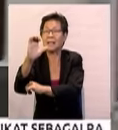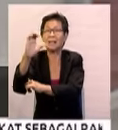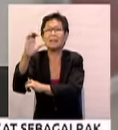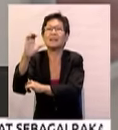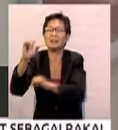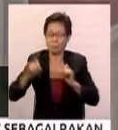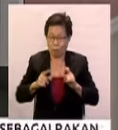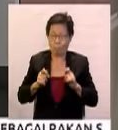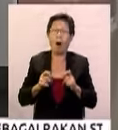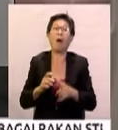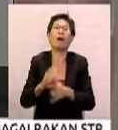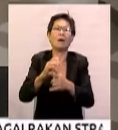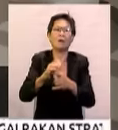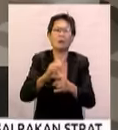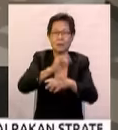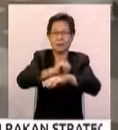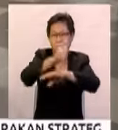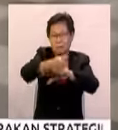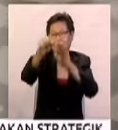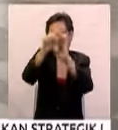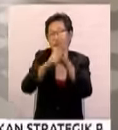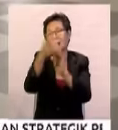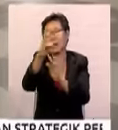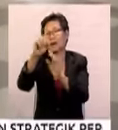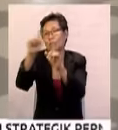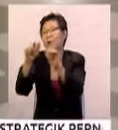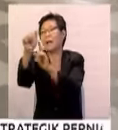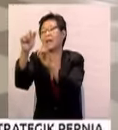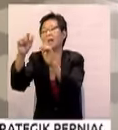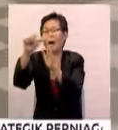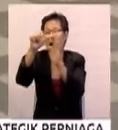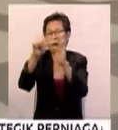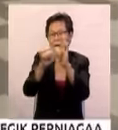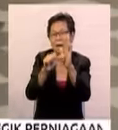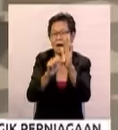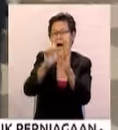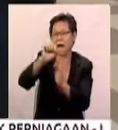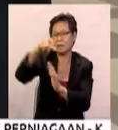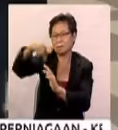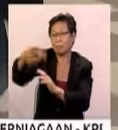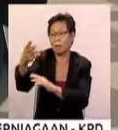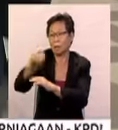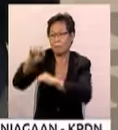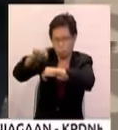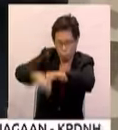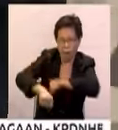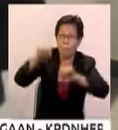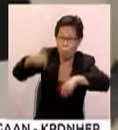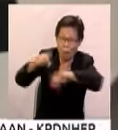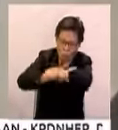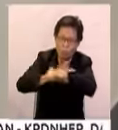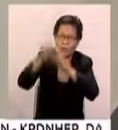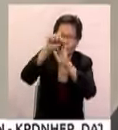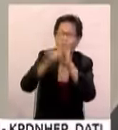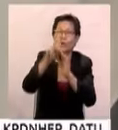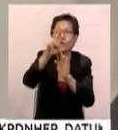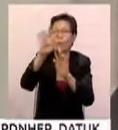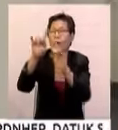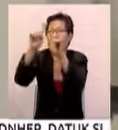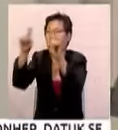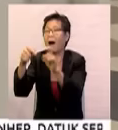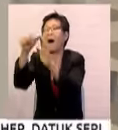Bhd. Pertuduhan mengikut Seksyen 16-A-A Akta Suruhanjaya Pencegahan Rasuah Malaysia dan boleh dihukum bawah Seksyen 24-1